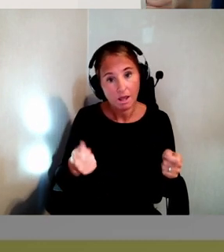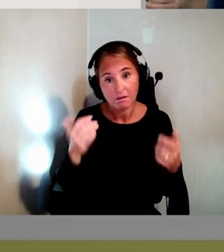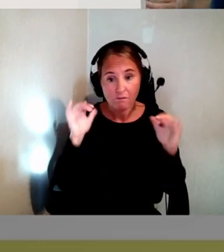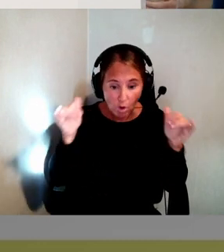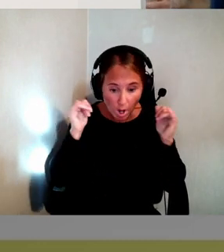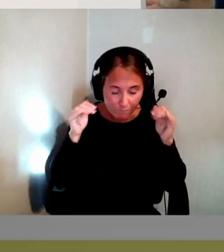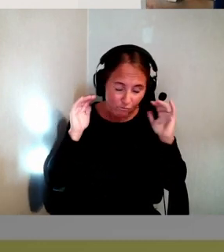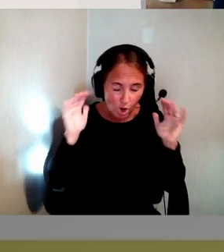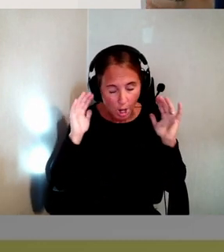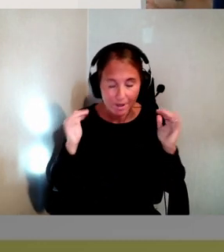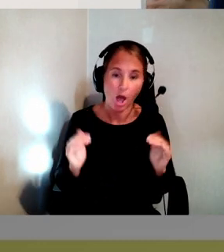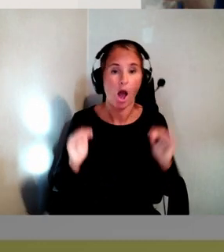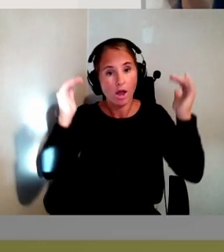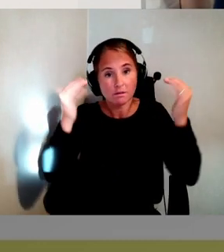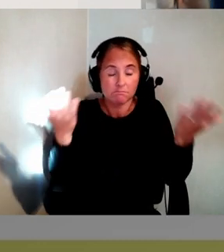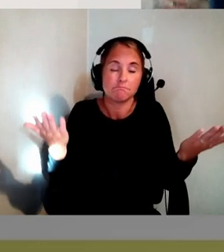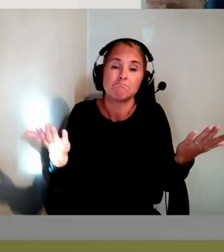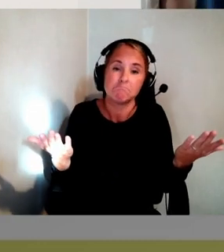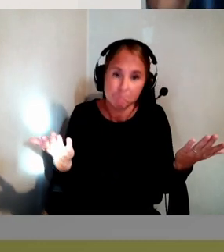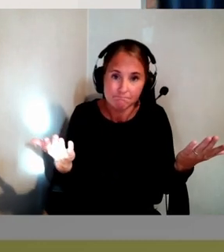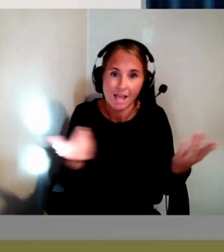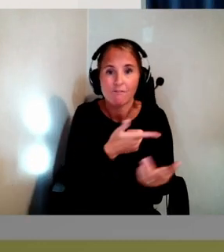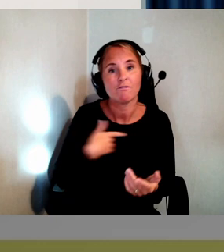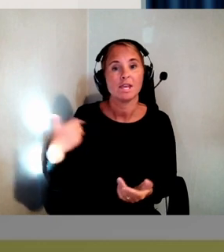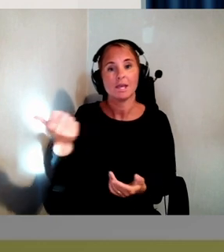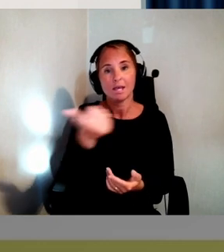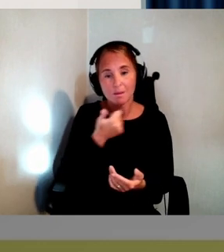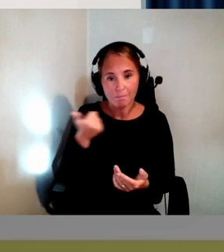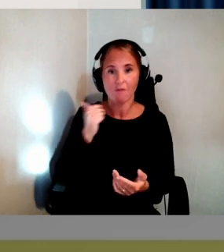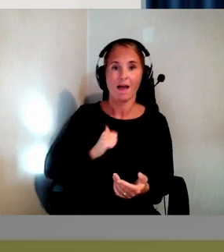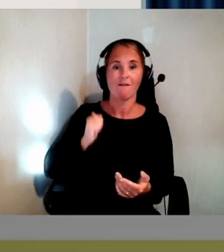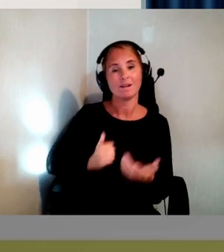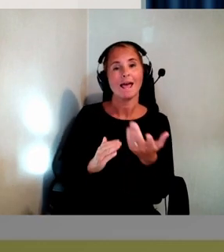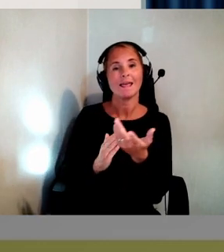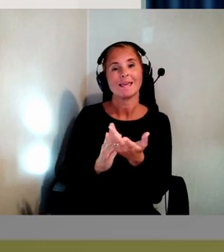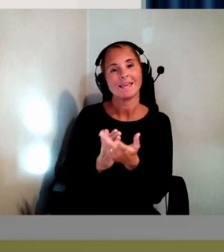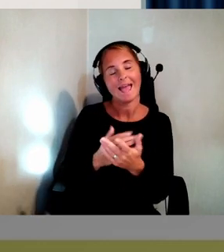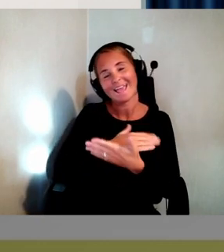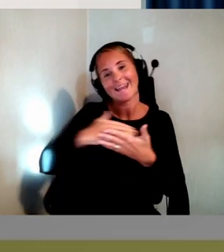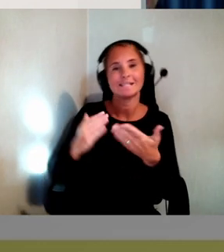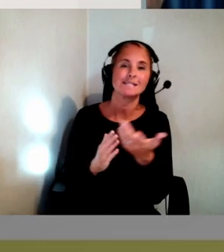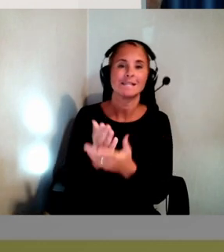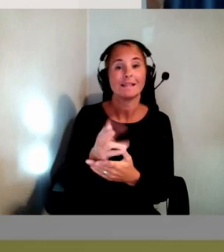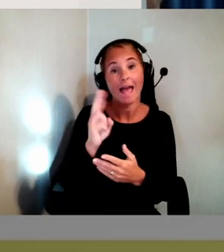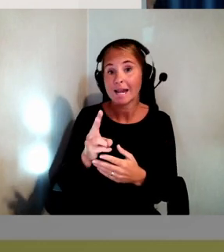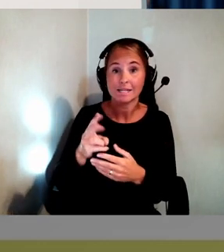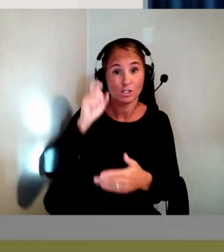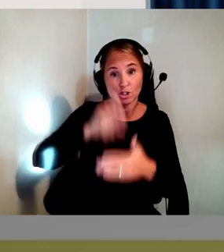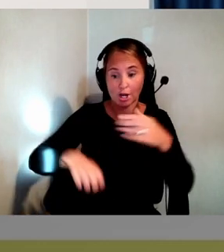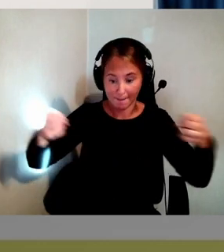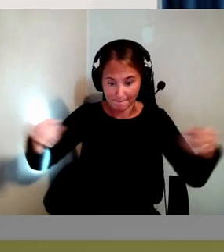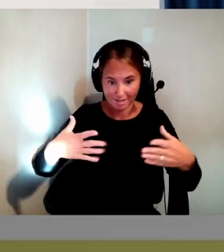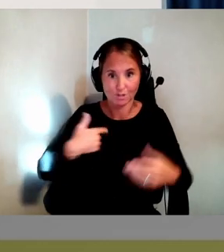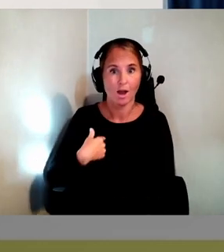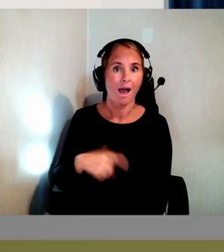eh så eh krävs det att vi interagerar med någon slags gränsnitt eh eller starta en mikro vilket jag alltid har problem med